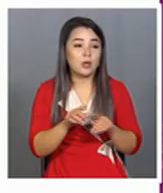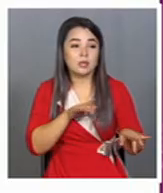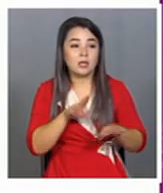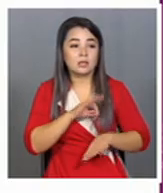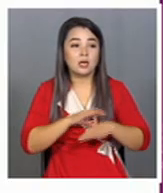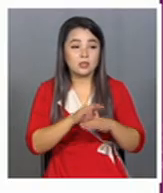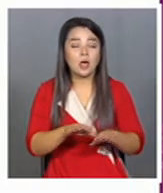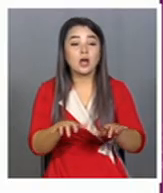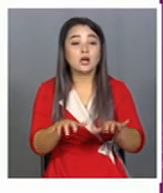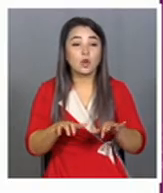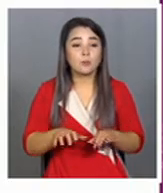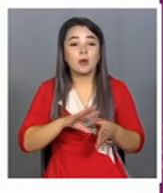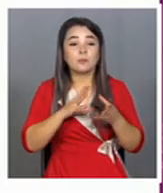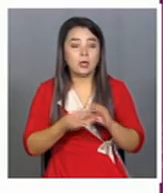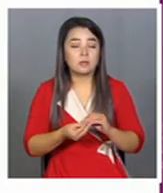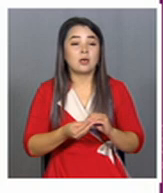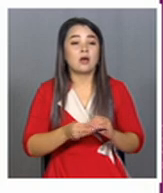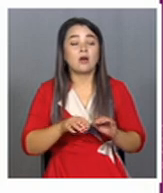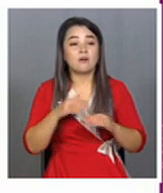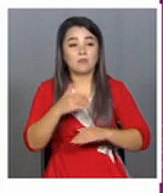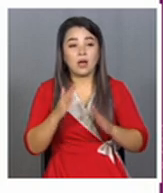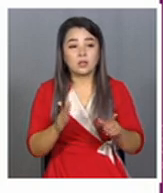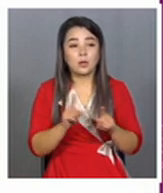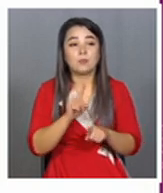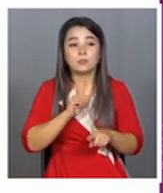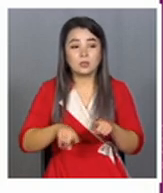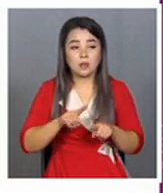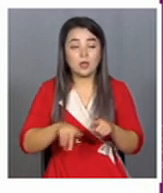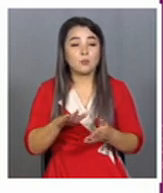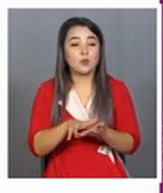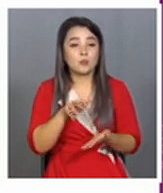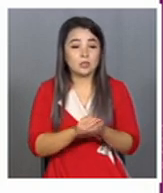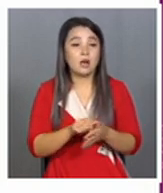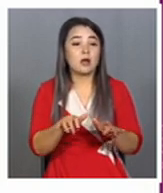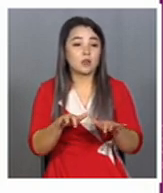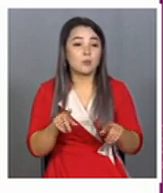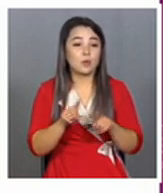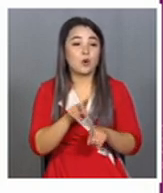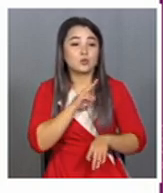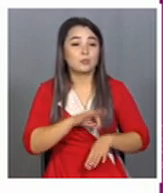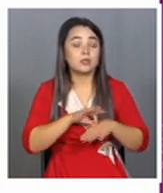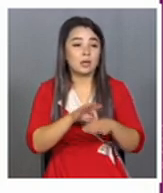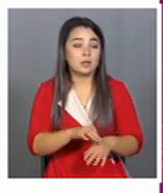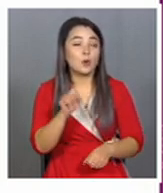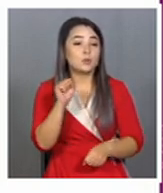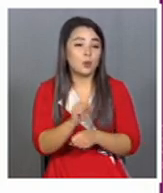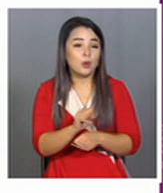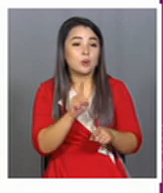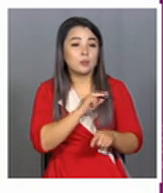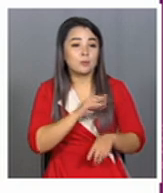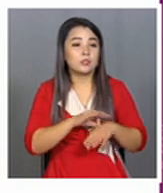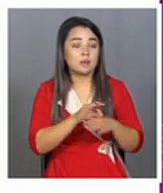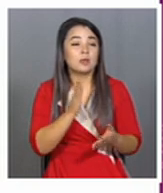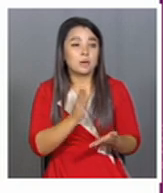кезеңінде компьютердегі файлдарды өте тез білдіріп, тіпті компьютердің жұмыс жасауын тоқтатып тастауда